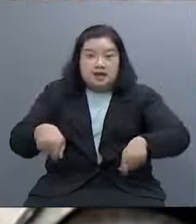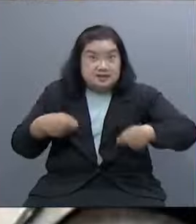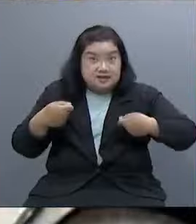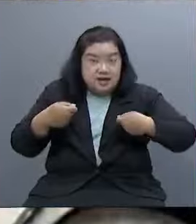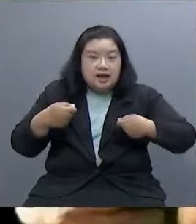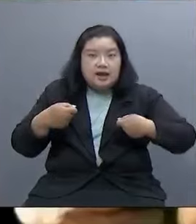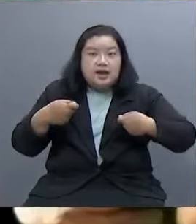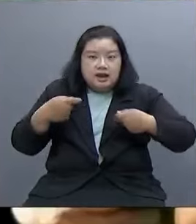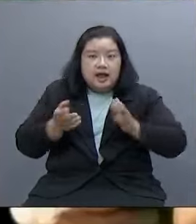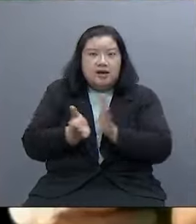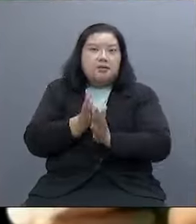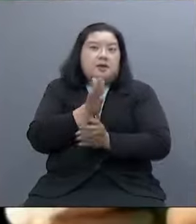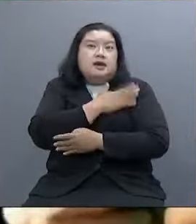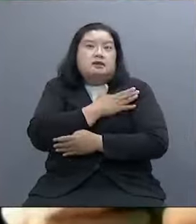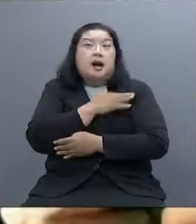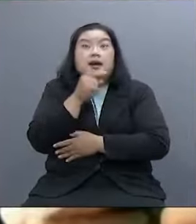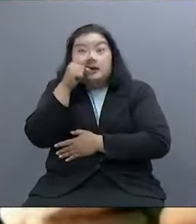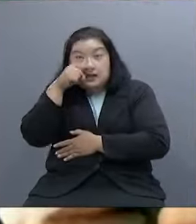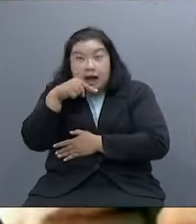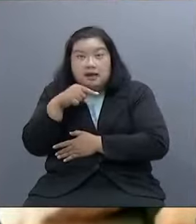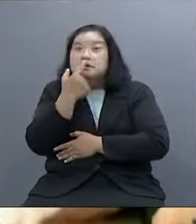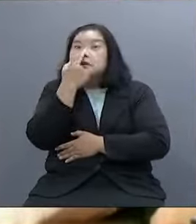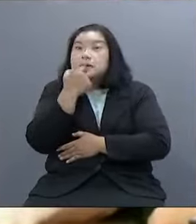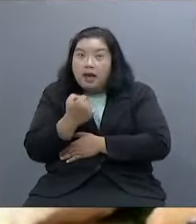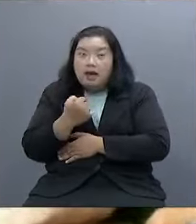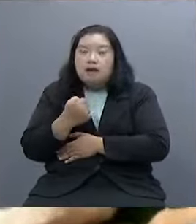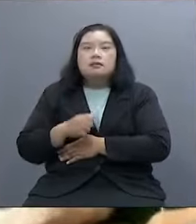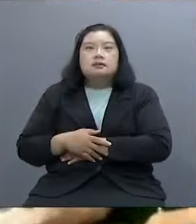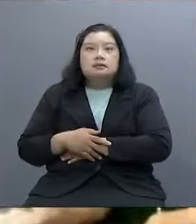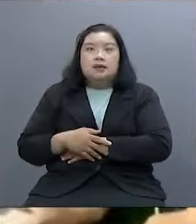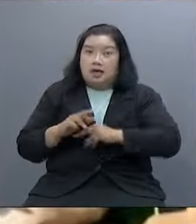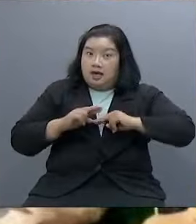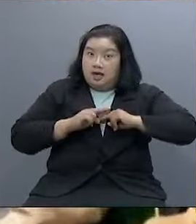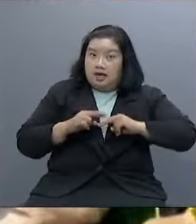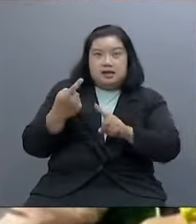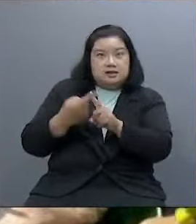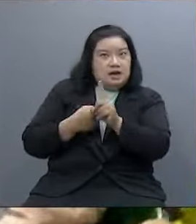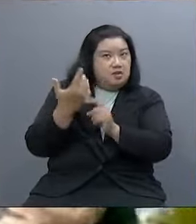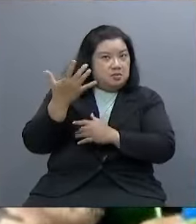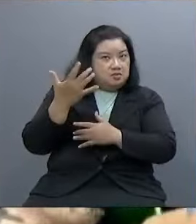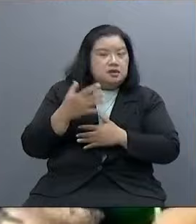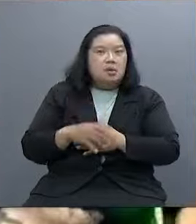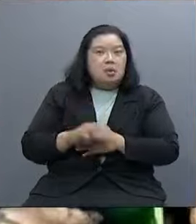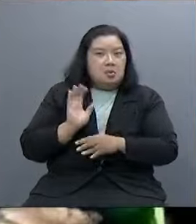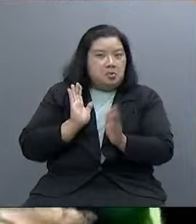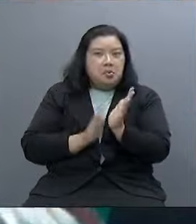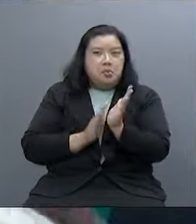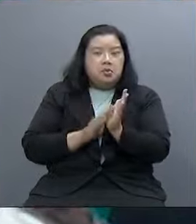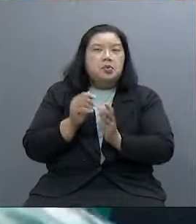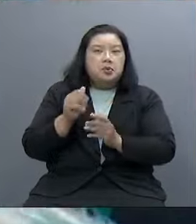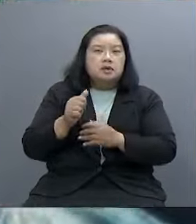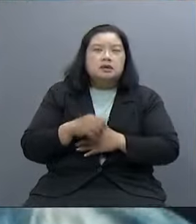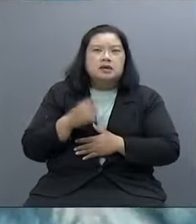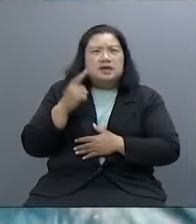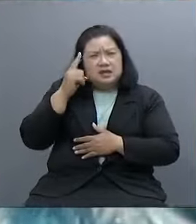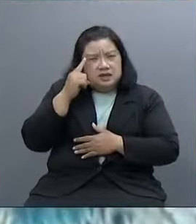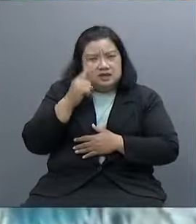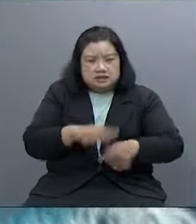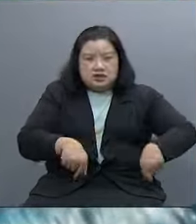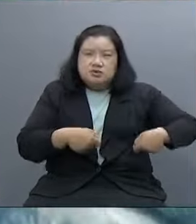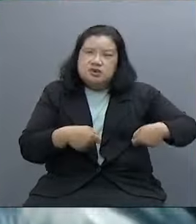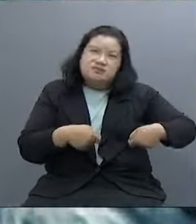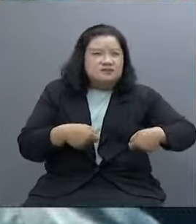ายสีแดง สีแดงด้วย เท่านั้นเป็นของส่วนตัวนะไม่เช่า ใช่เตรียมมาพร้อม ตอนแรกว่าจะใส่จงกระเบนไปแต่ว่ากางเกงยีนดีกว่